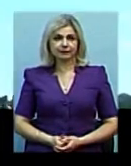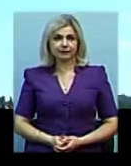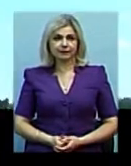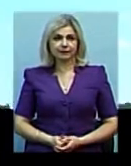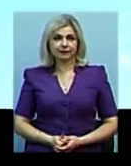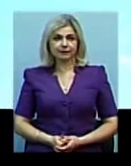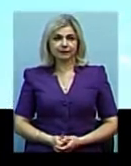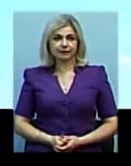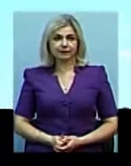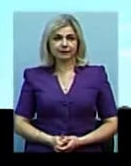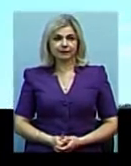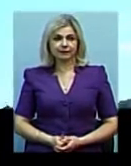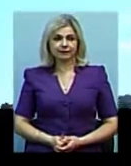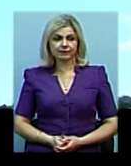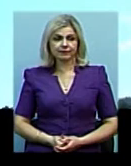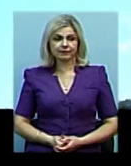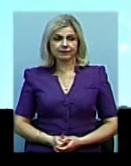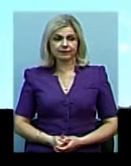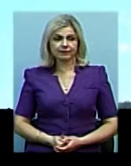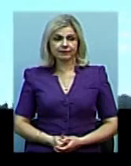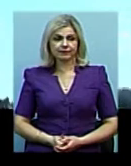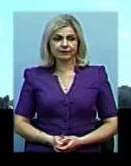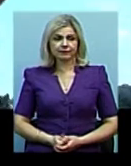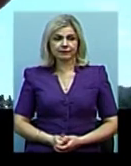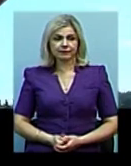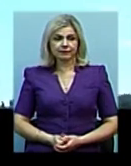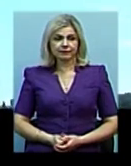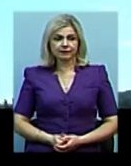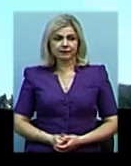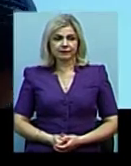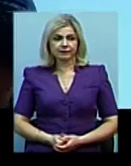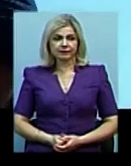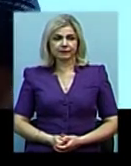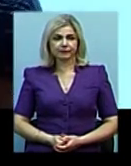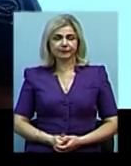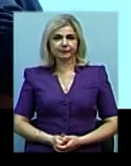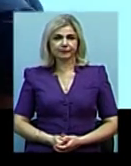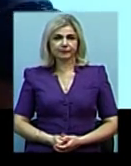Ще за борт отклоняйся на поривах. Доганяй.